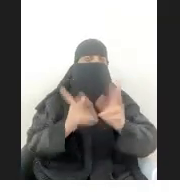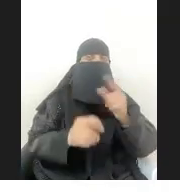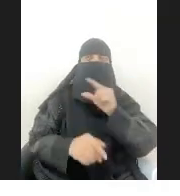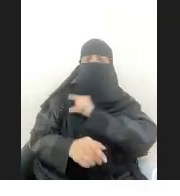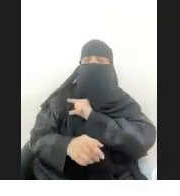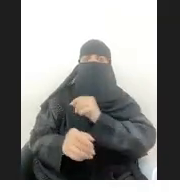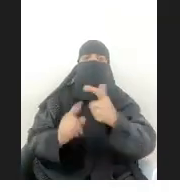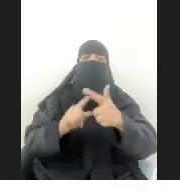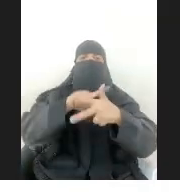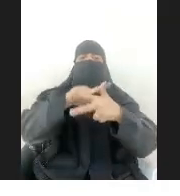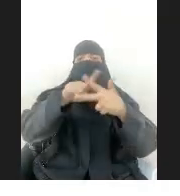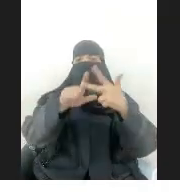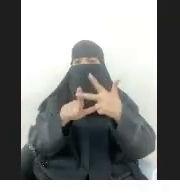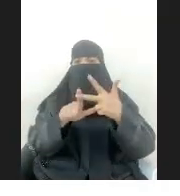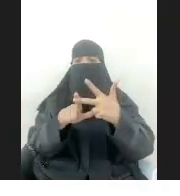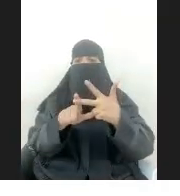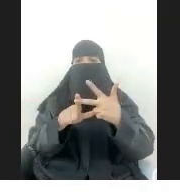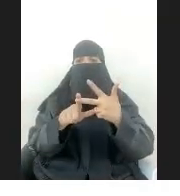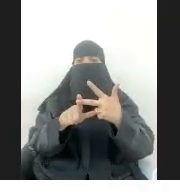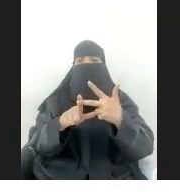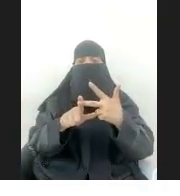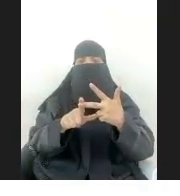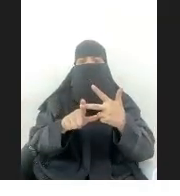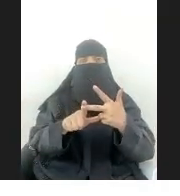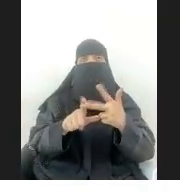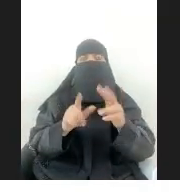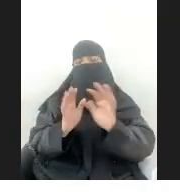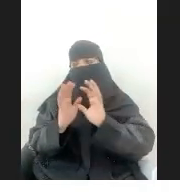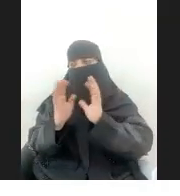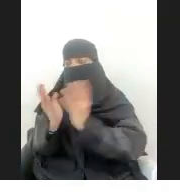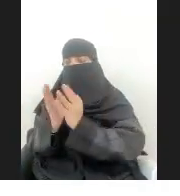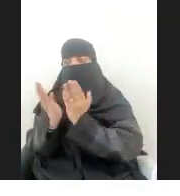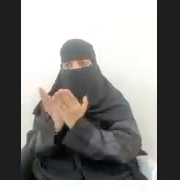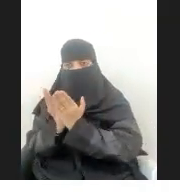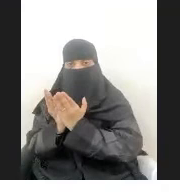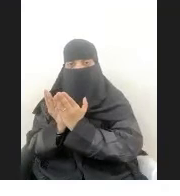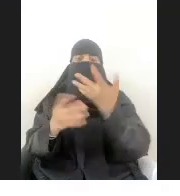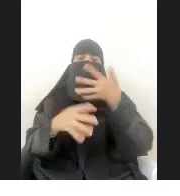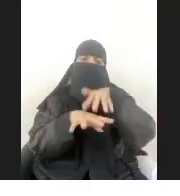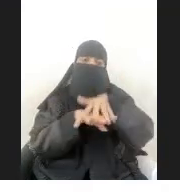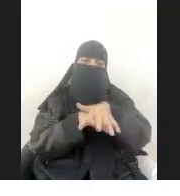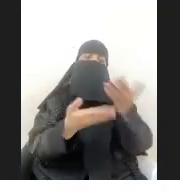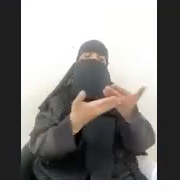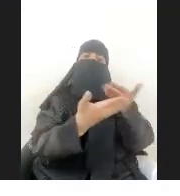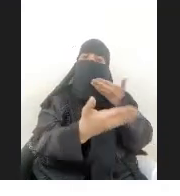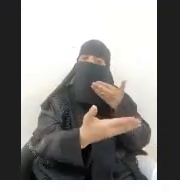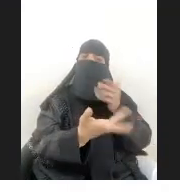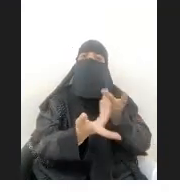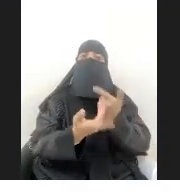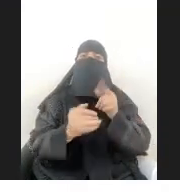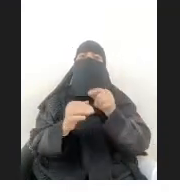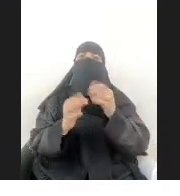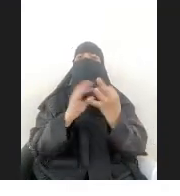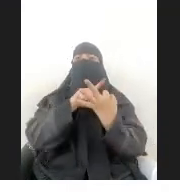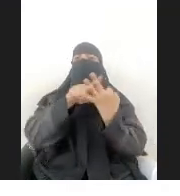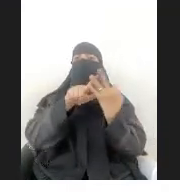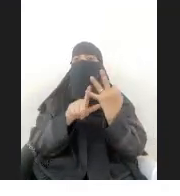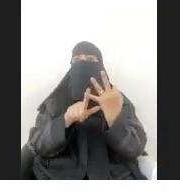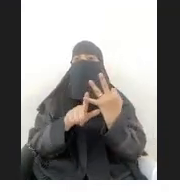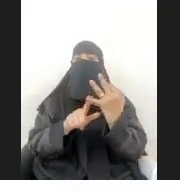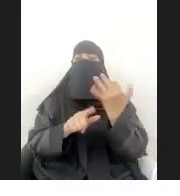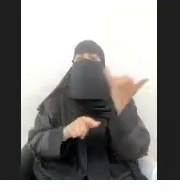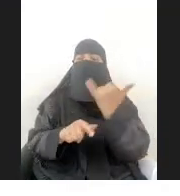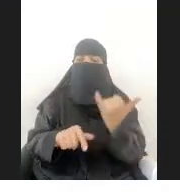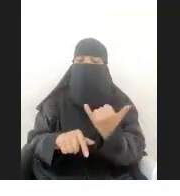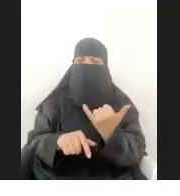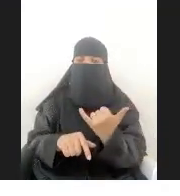بغض النظر أنتم بتدرسوا حضوري، بتدرسوا مدمج، بتدرسوا عن بعد، هذه ثلاث تفاعلات، طرق